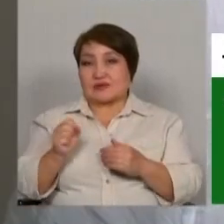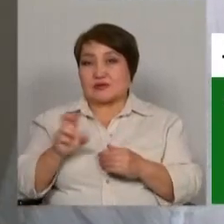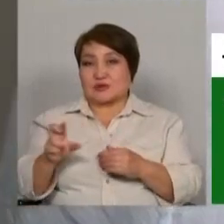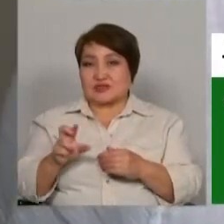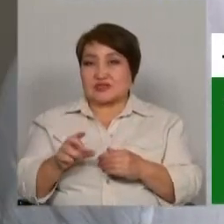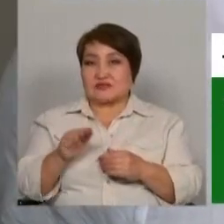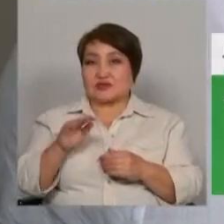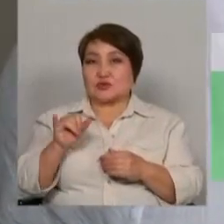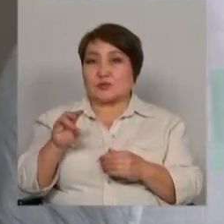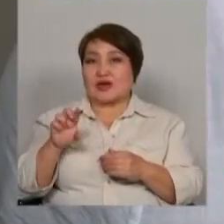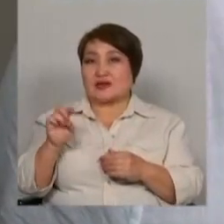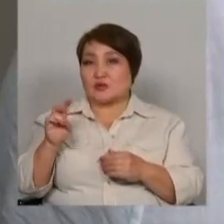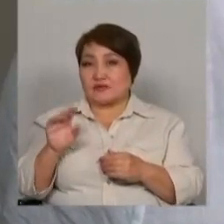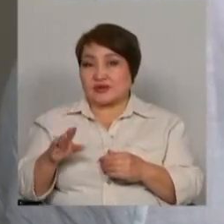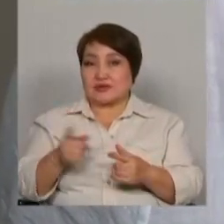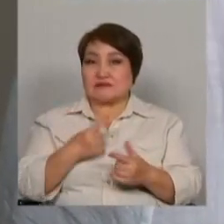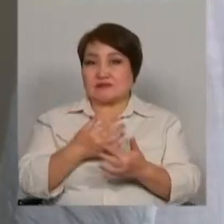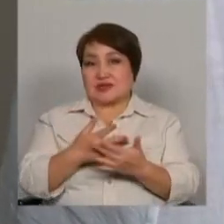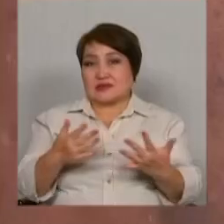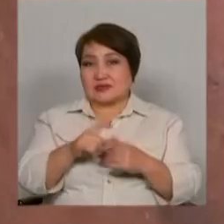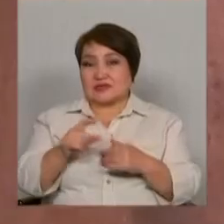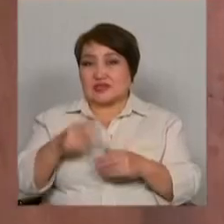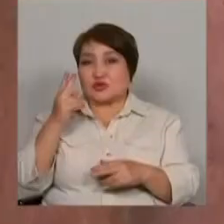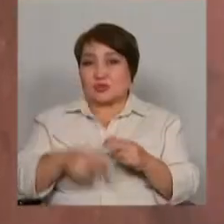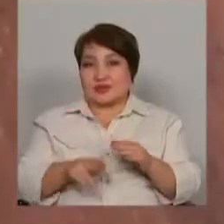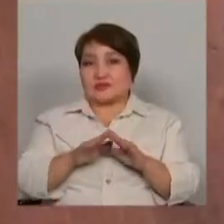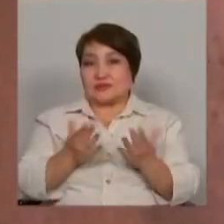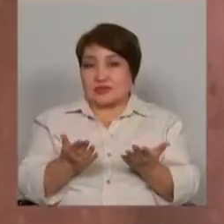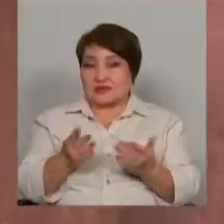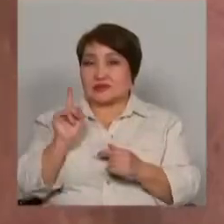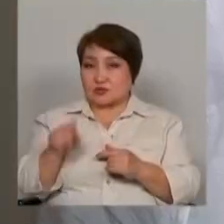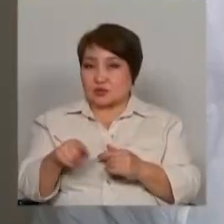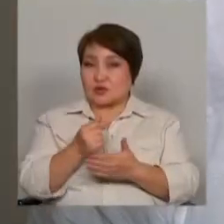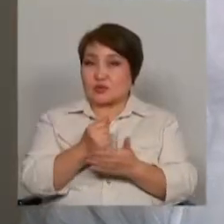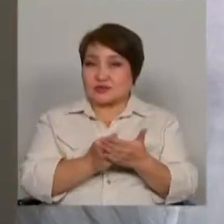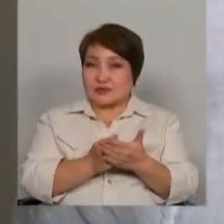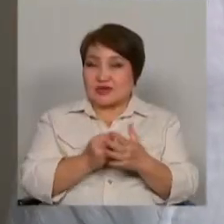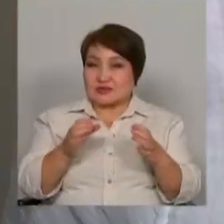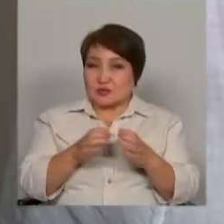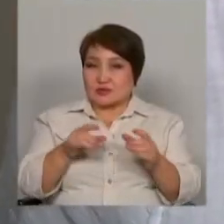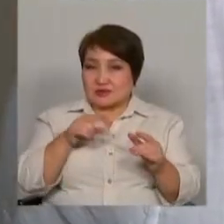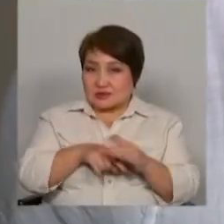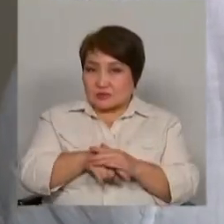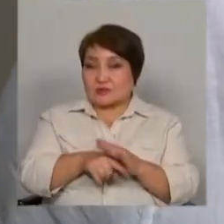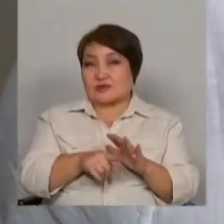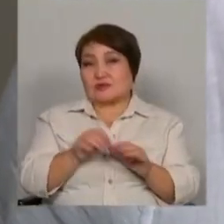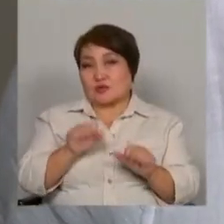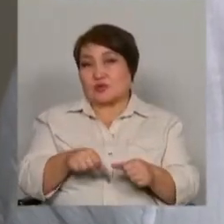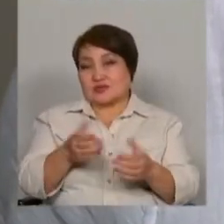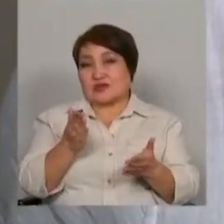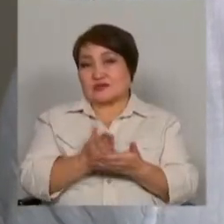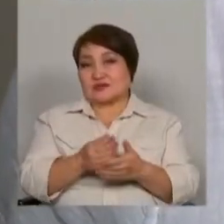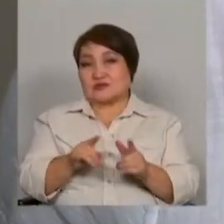да адамдардың жоғалып кетті деген кітаптары сол жеке қорда жатуы мүмкін. Жалғыз Ахмет Байтұрсын емес, қазақтың